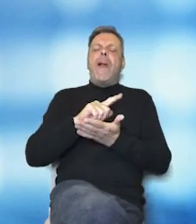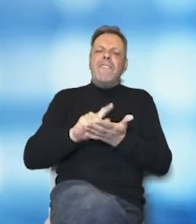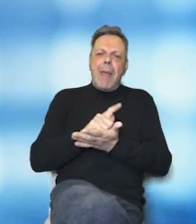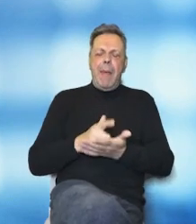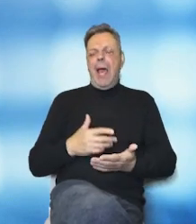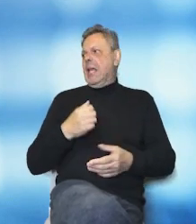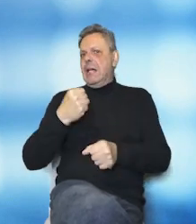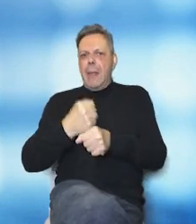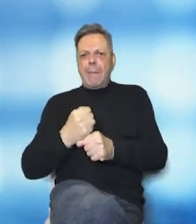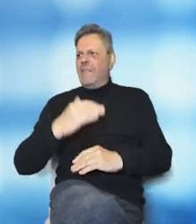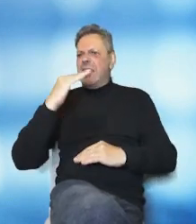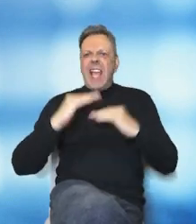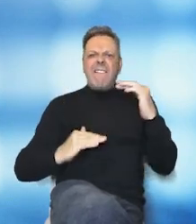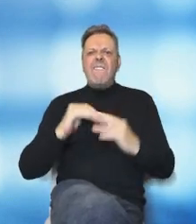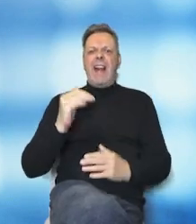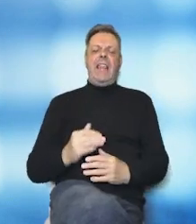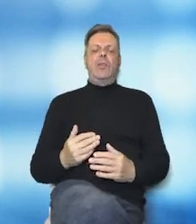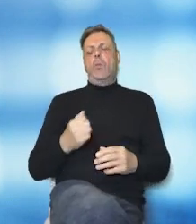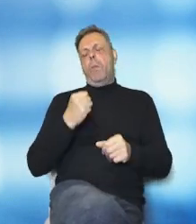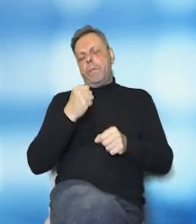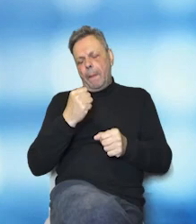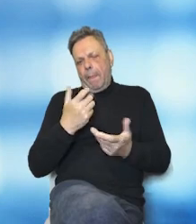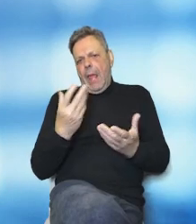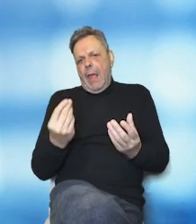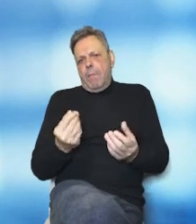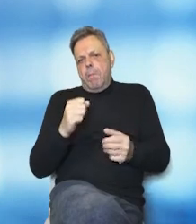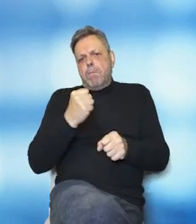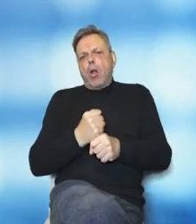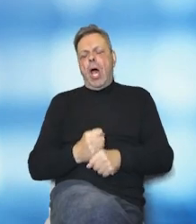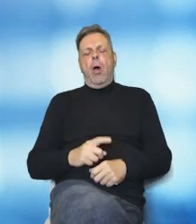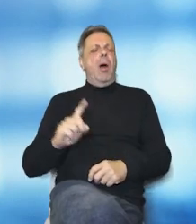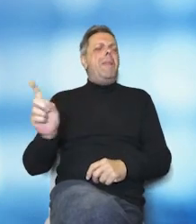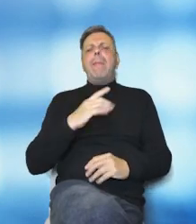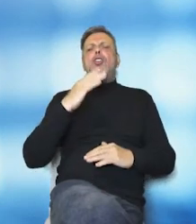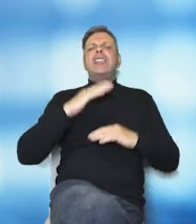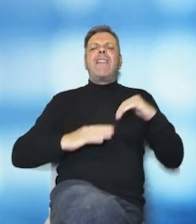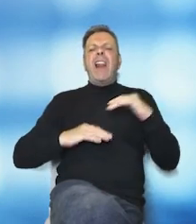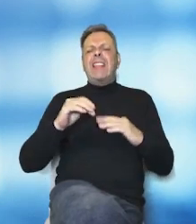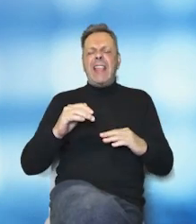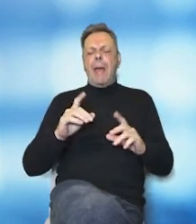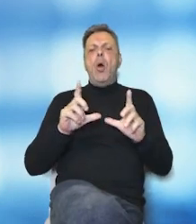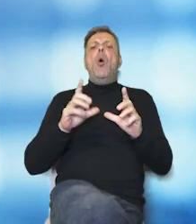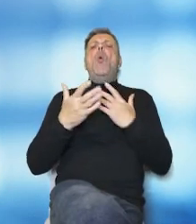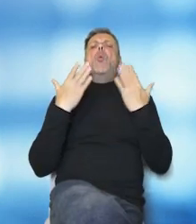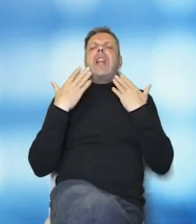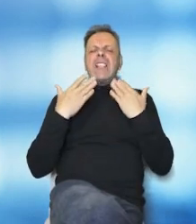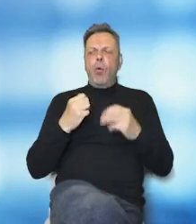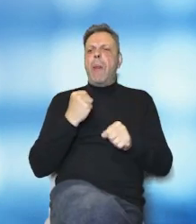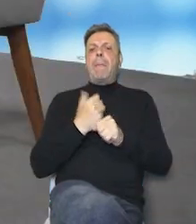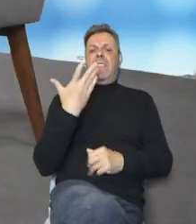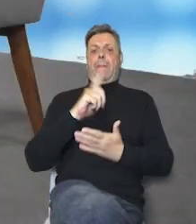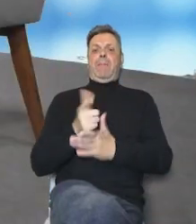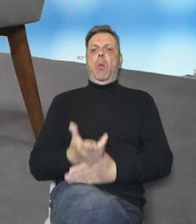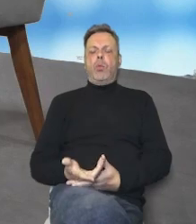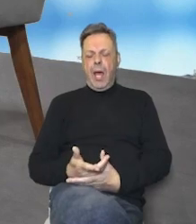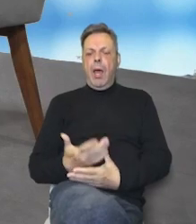za napraviti kvalitetno neki postupak. Ne može se kvalitetan ultrazvuk napraviti za 5